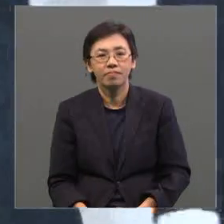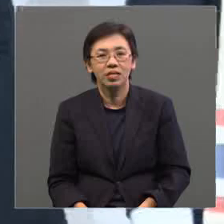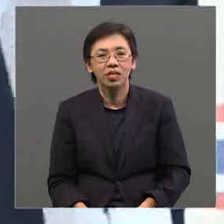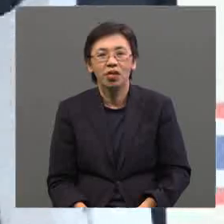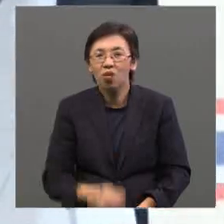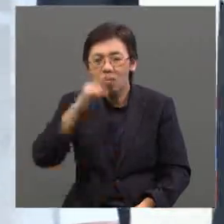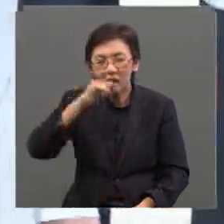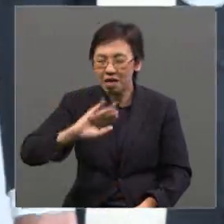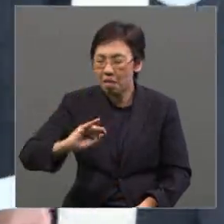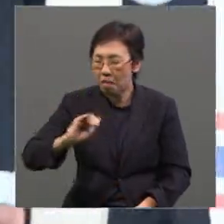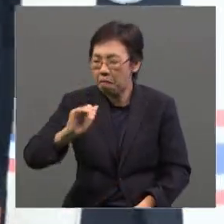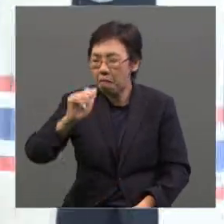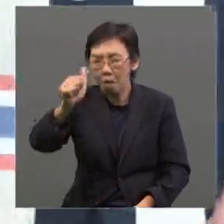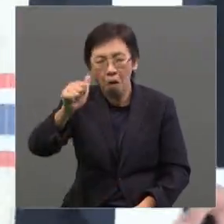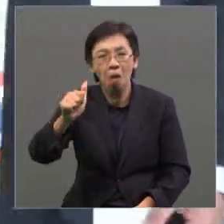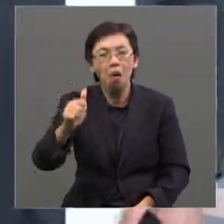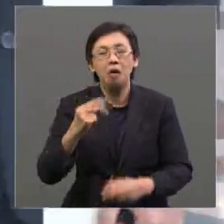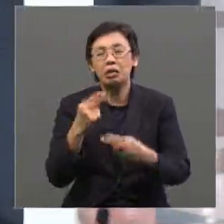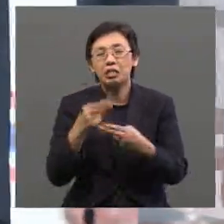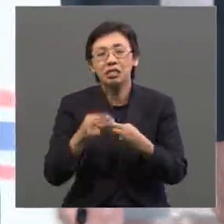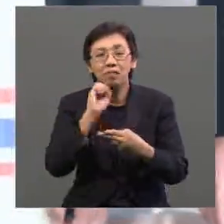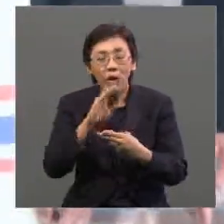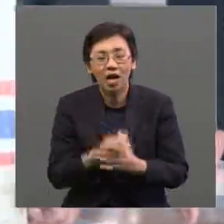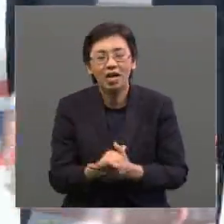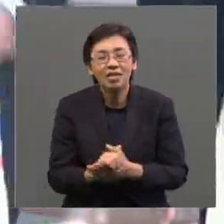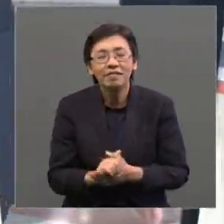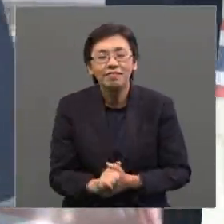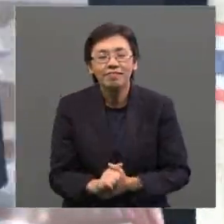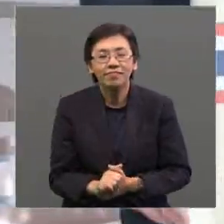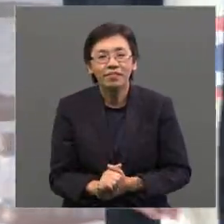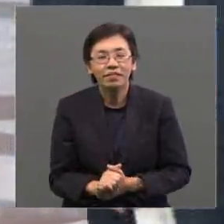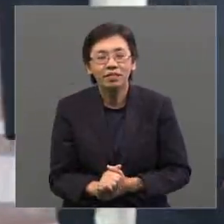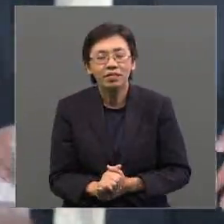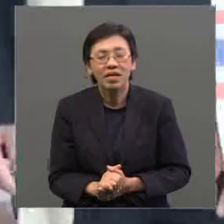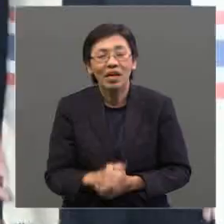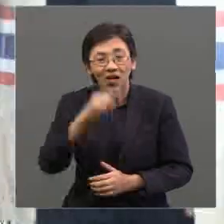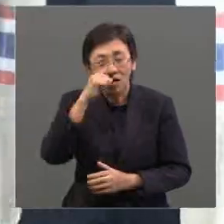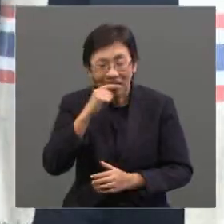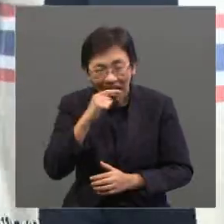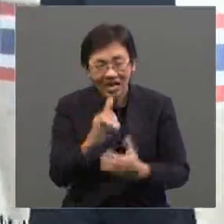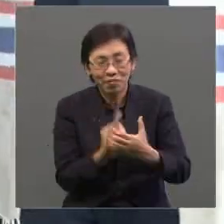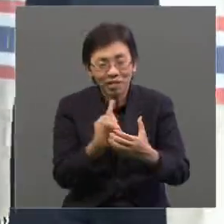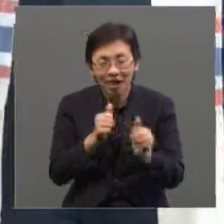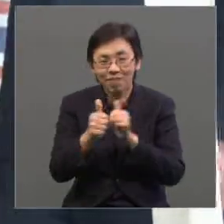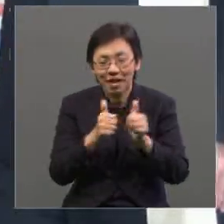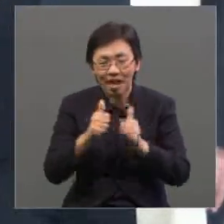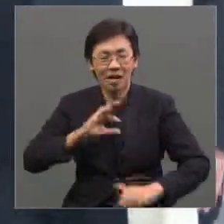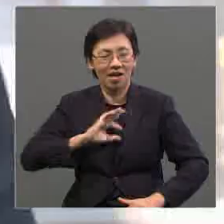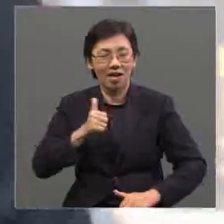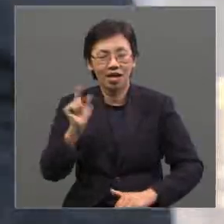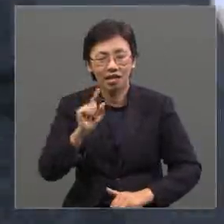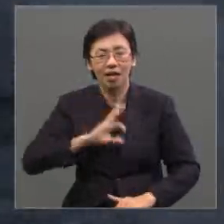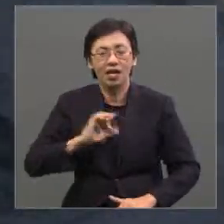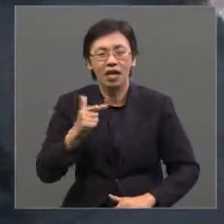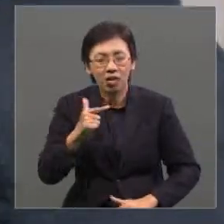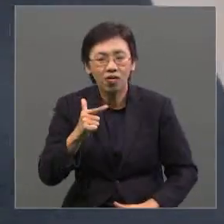เก่งขึ้นเรื่อยๆจริงๆนะครับขออนุญาตประกาศชื่อน้องๆคนเก่งของเราผู้แทนประเทศไทยที่ไปคว้าเหรียญมาคนที่